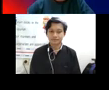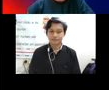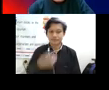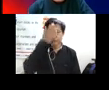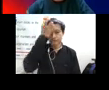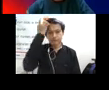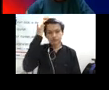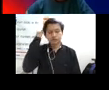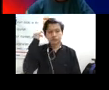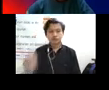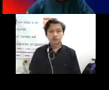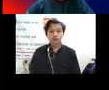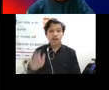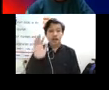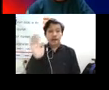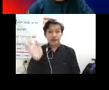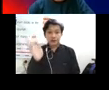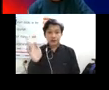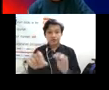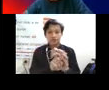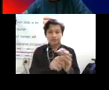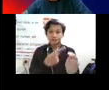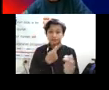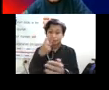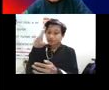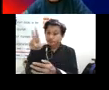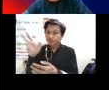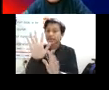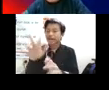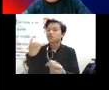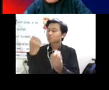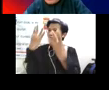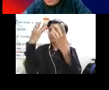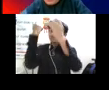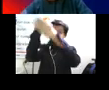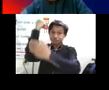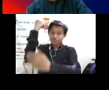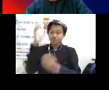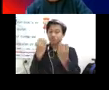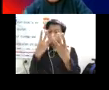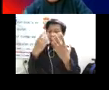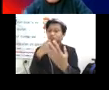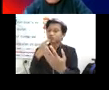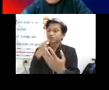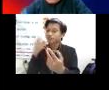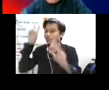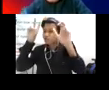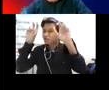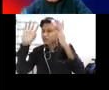ini jika kita klik artikel tersebut nanti akan muncul sudah langsung muncul abstraknya nama